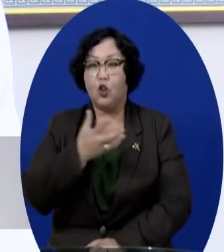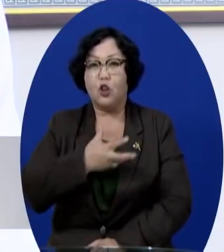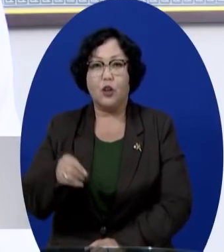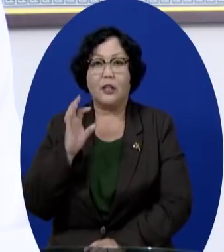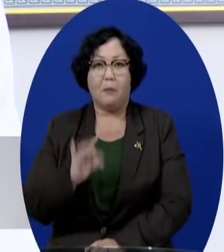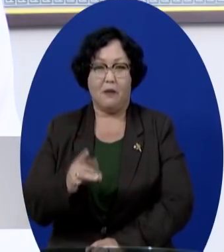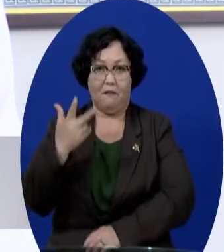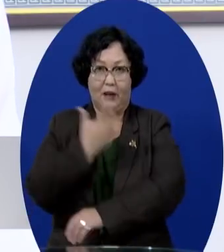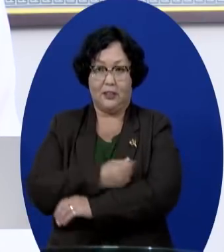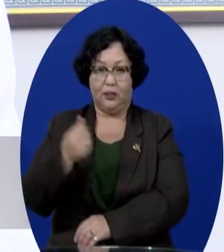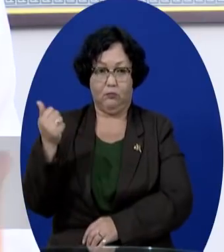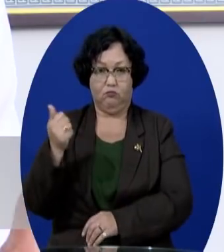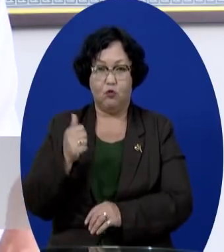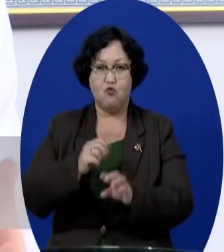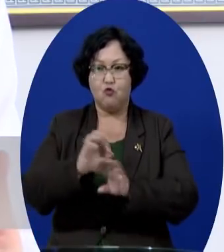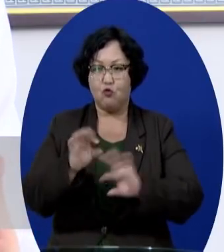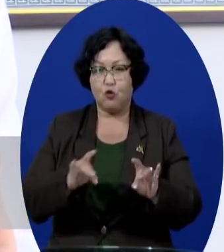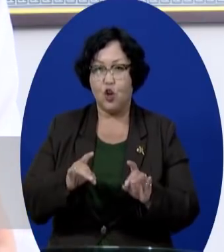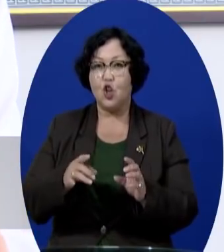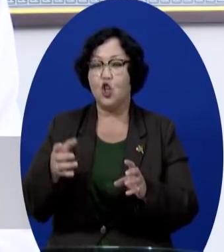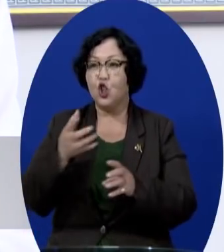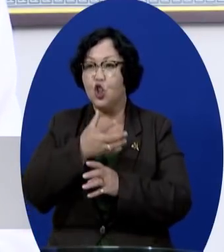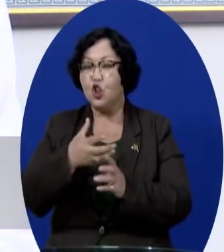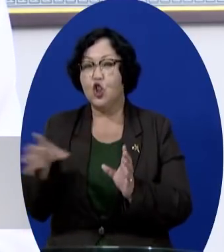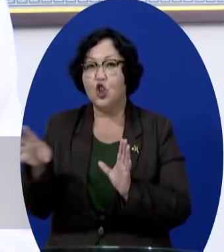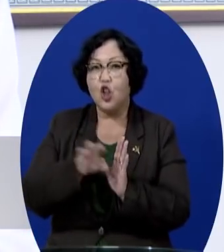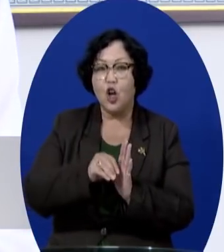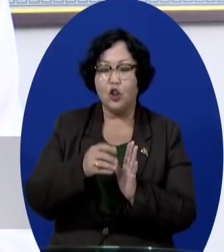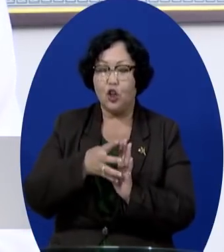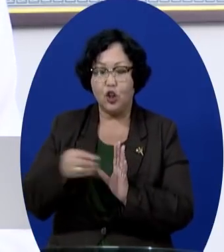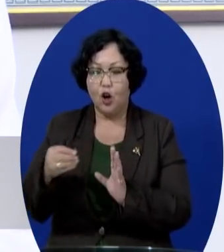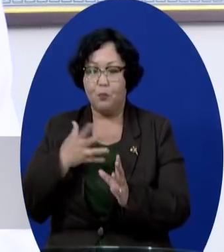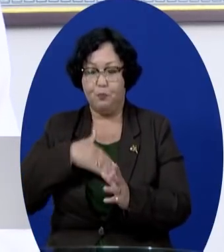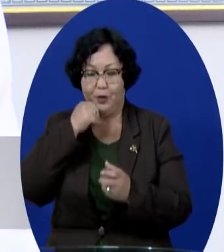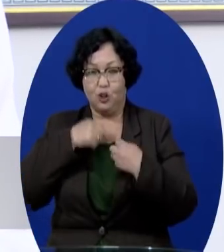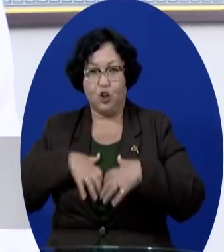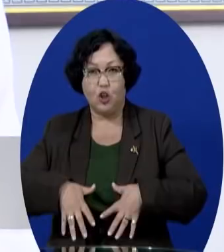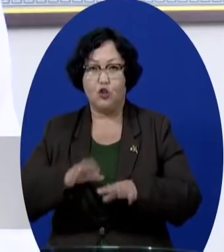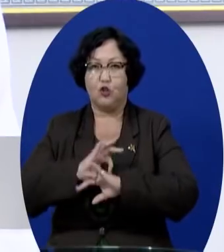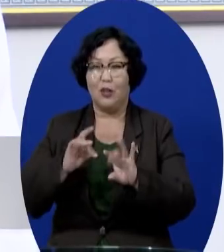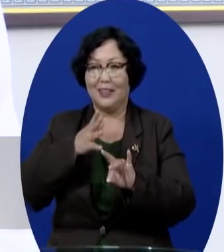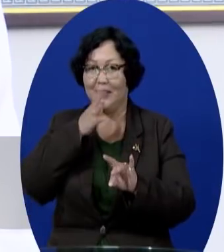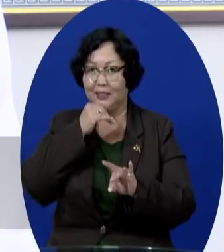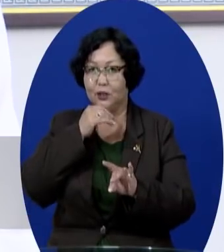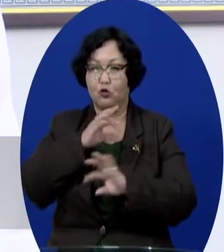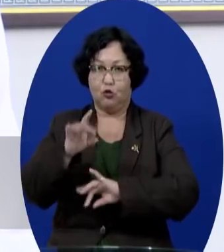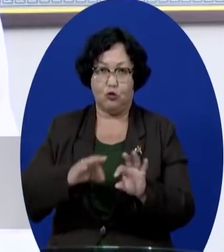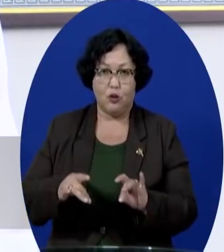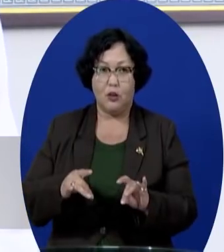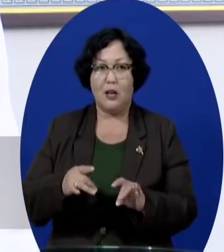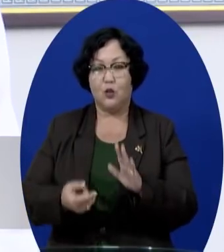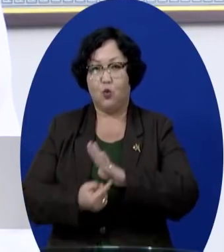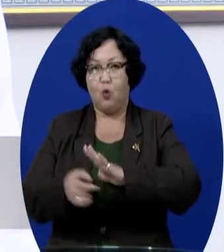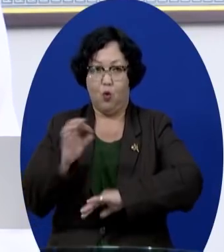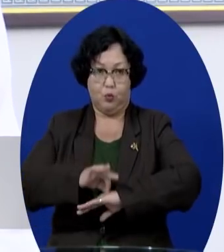нөлөө нь бол вакцин болгон дээр өөр. Дээр нь энэ вакцинд хамрагдж байгаа хүмүүс маань бас насны хувьд өөр. Таны хэлж байгаа архаг